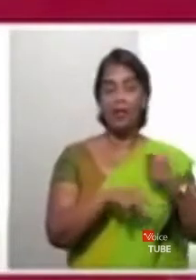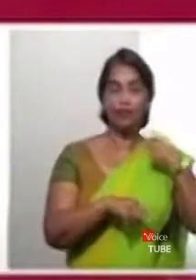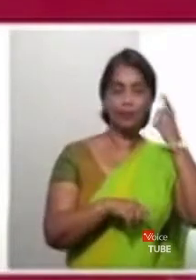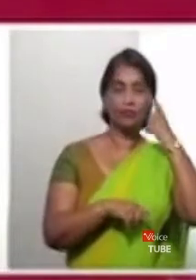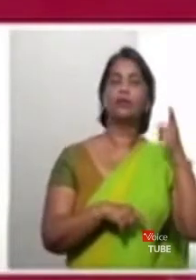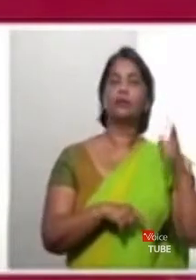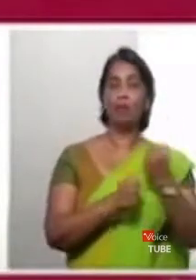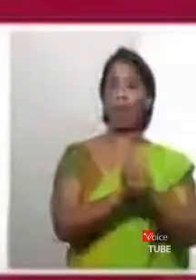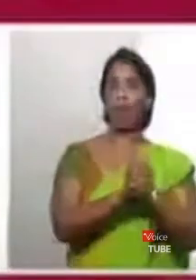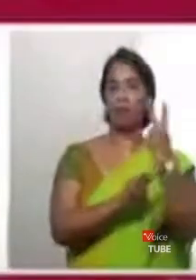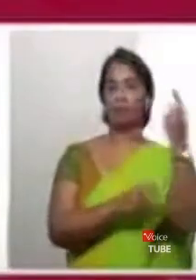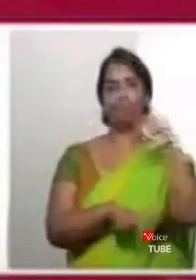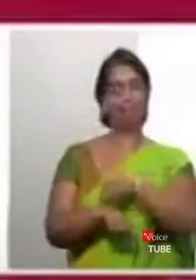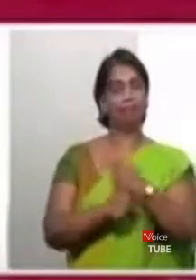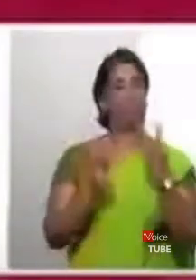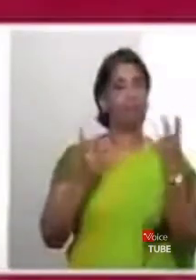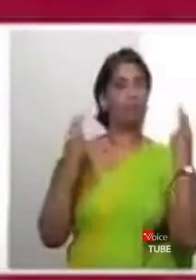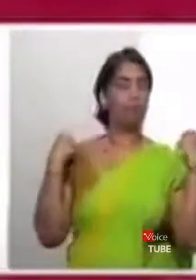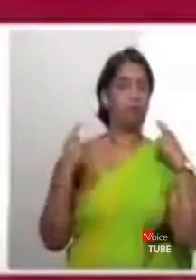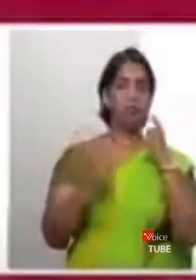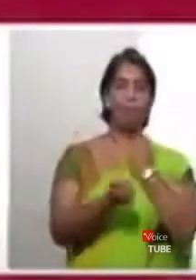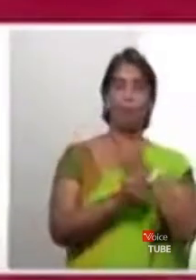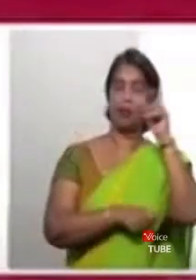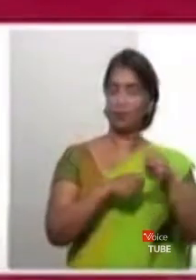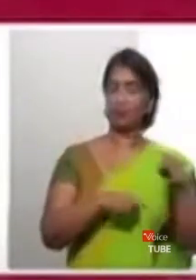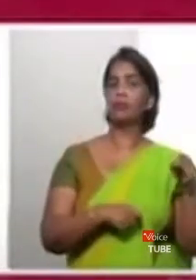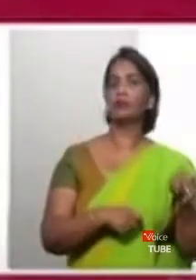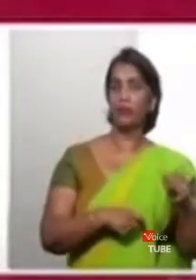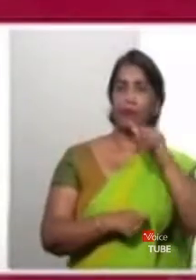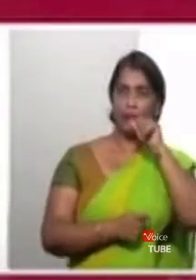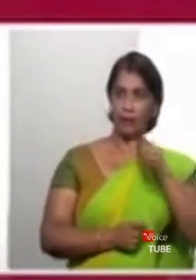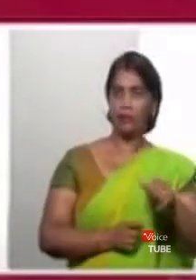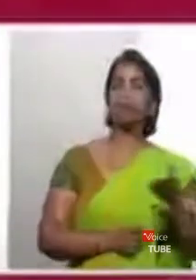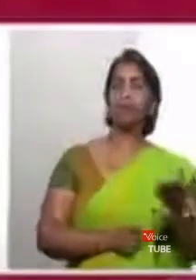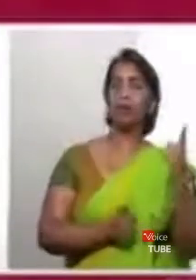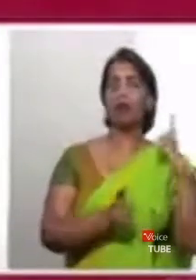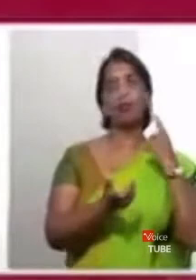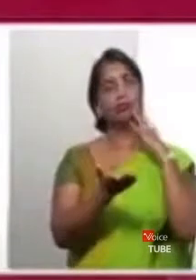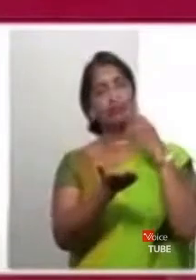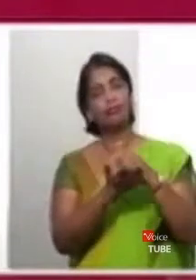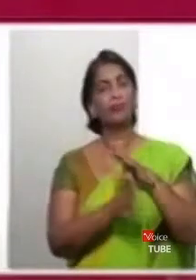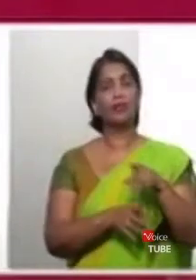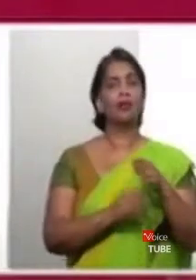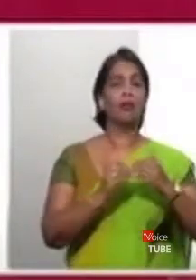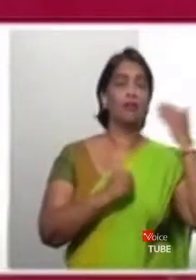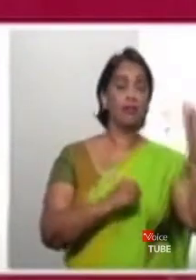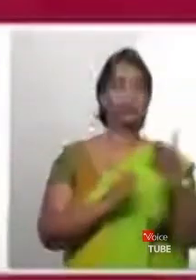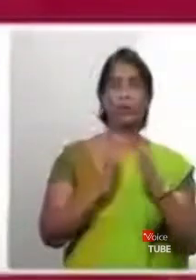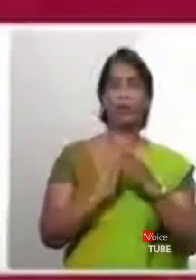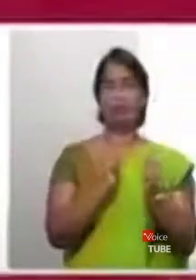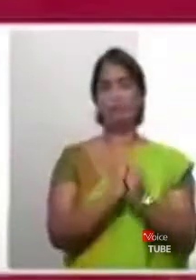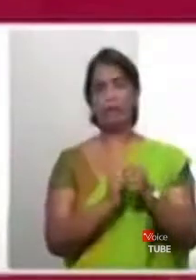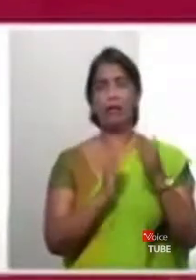තිබිච්ච අයත් පොලිස් ආරක්ෂාව අරගෙන තිබුණා. ඒ පොලිස් නිලධාරීන් ඇත්තටම ආරක්ෂාව සපයනවටත් වඩා එහා